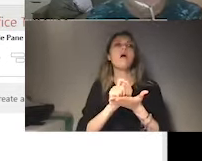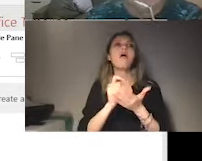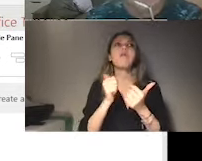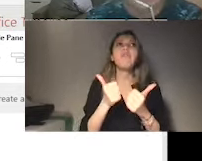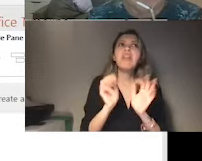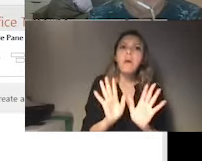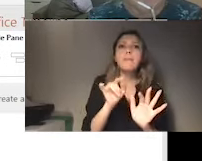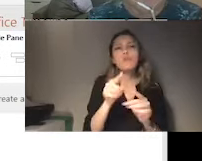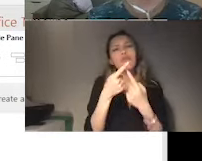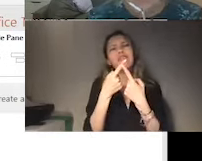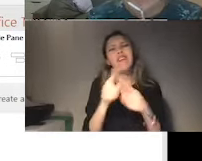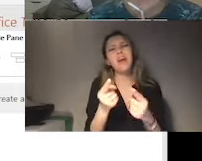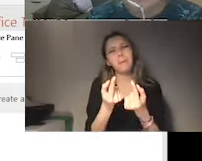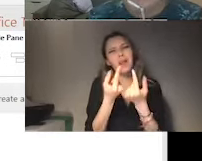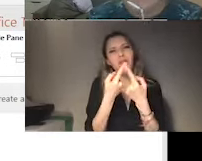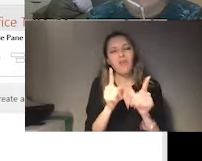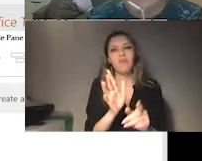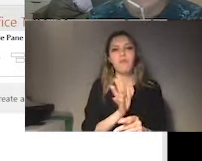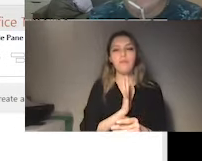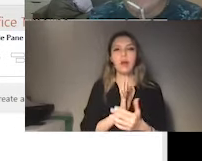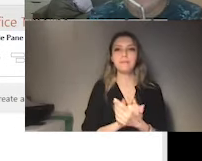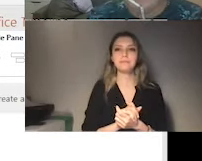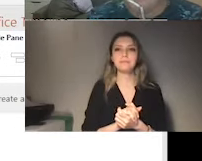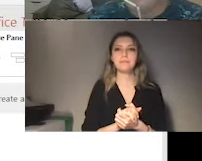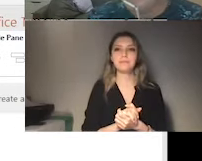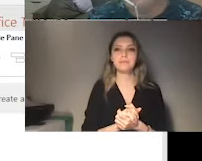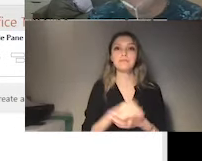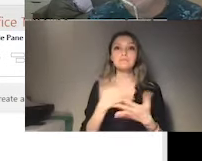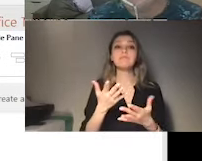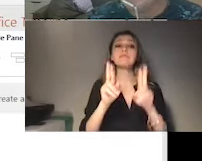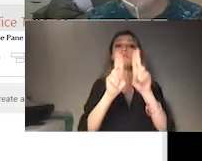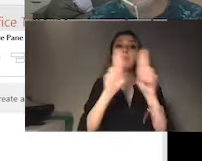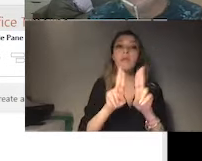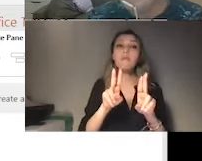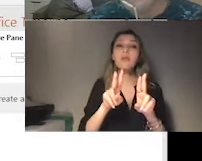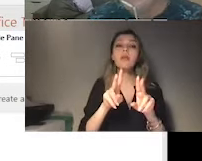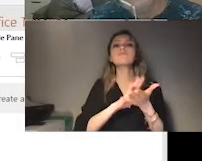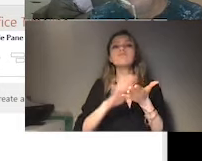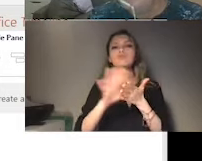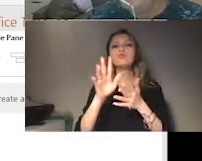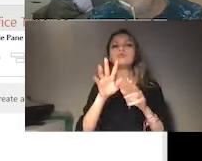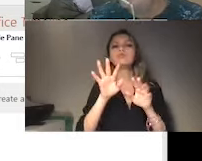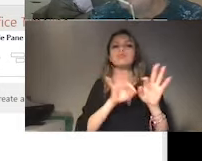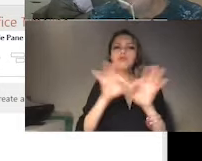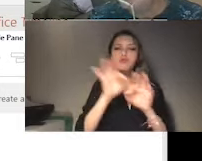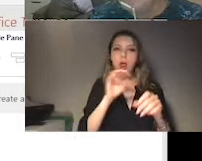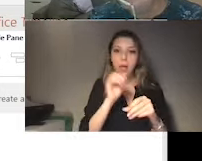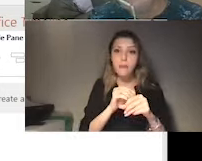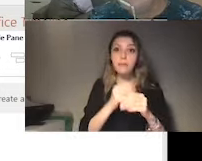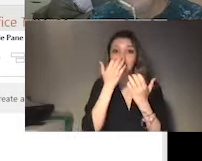farklılaşabiliyor. Aslında aynı zamanda evrensel periyotik inceleme tavsiyeleri tabii ki diğer